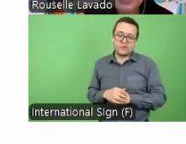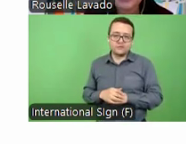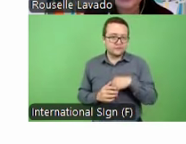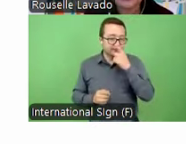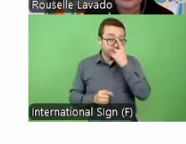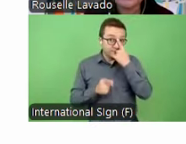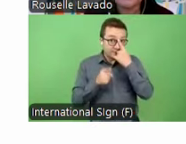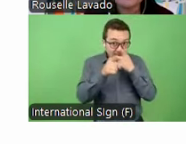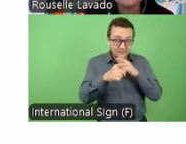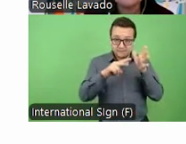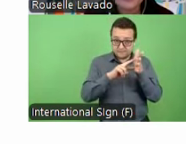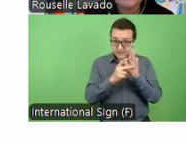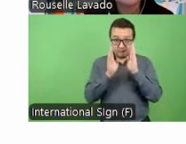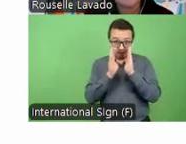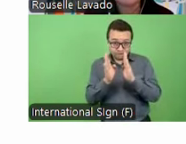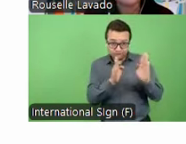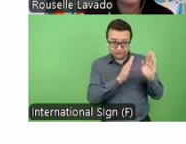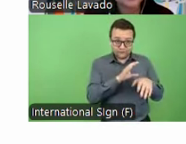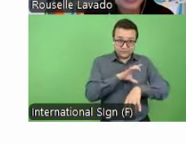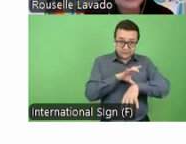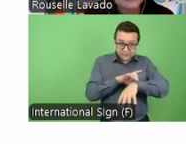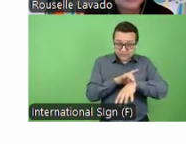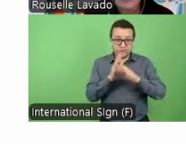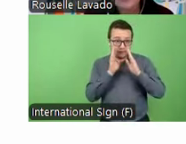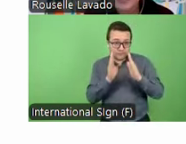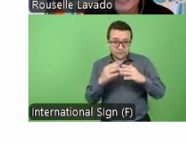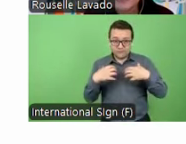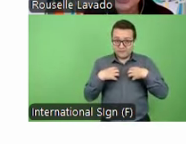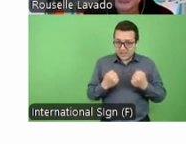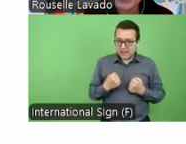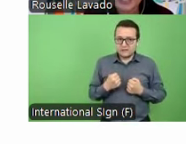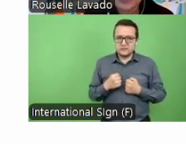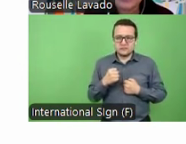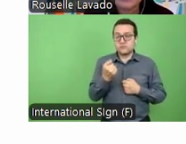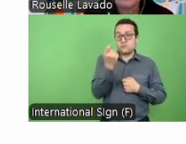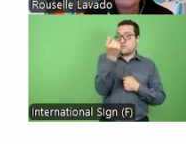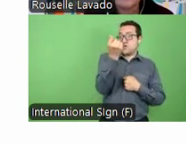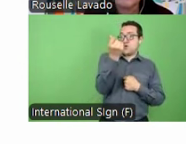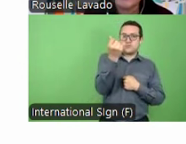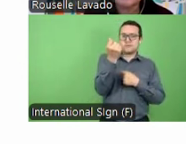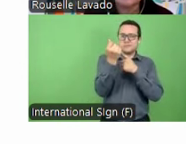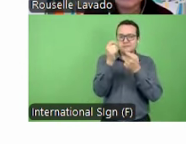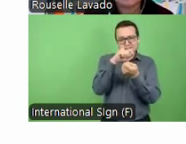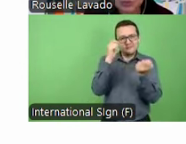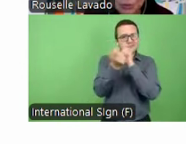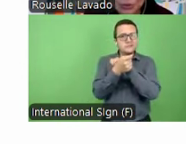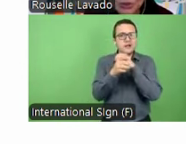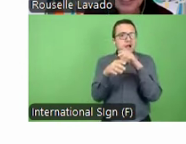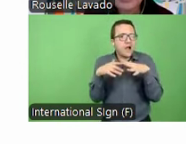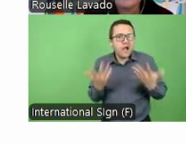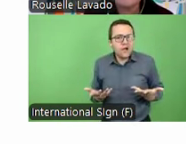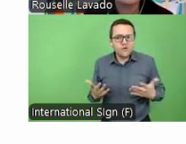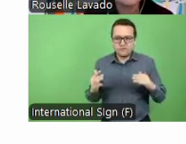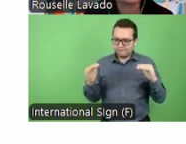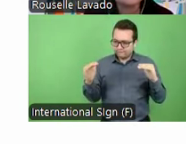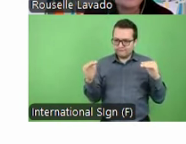doit refléter une préoccupation plus large, à savoir l'élimination des obstacles financiers à